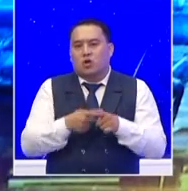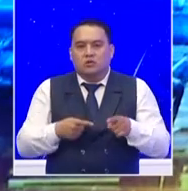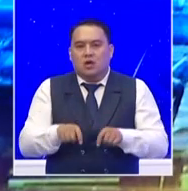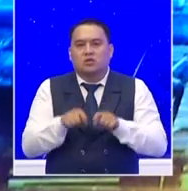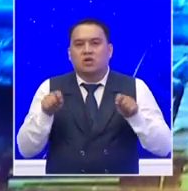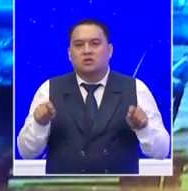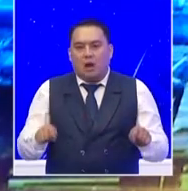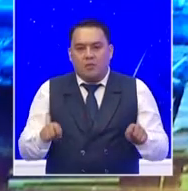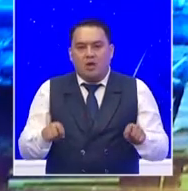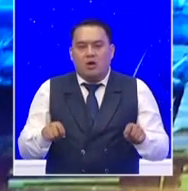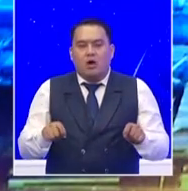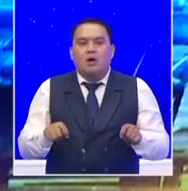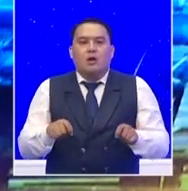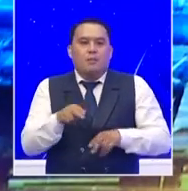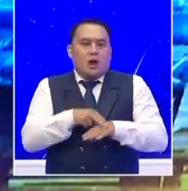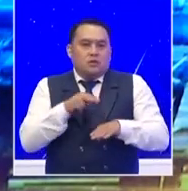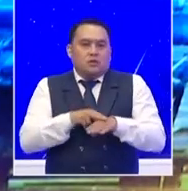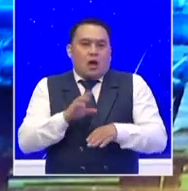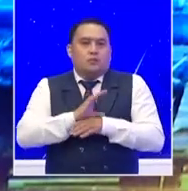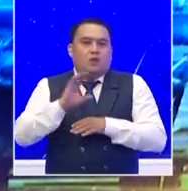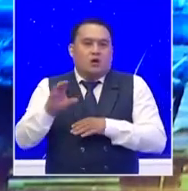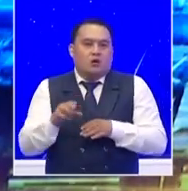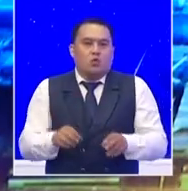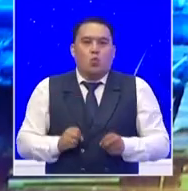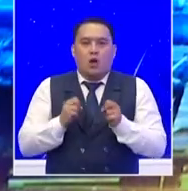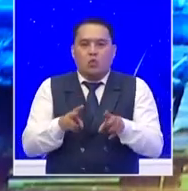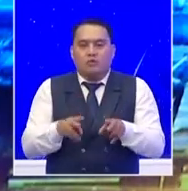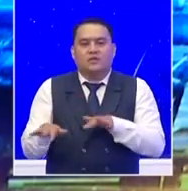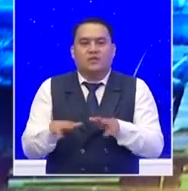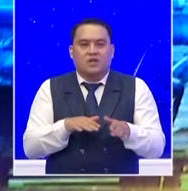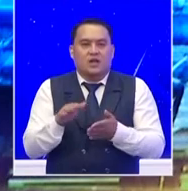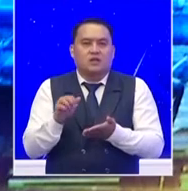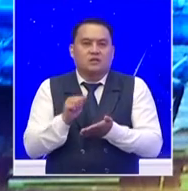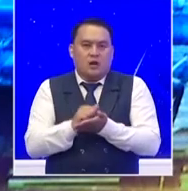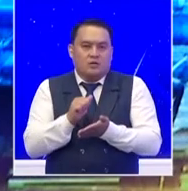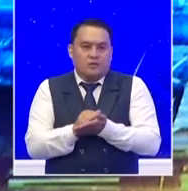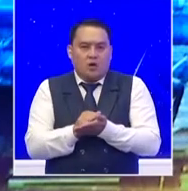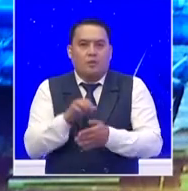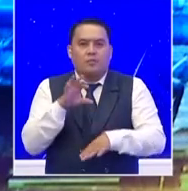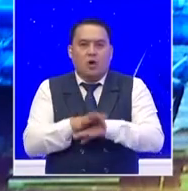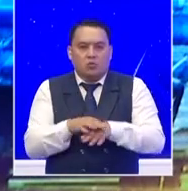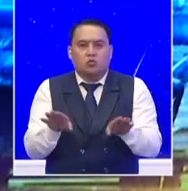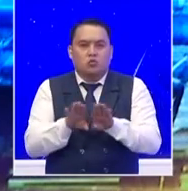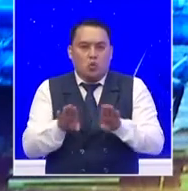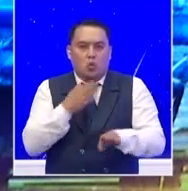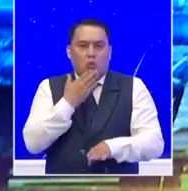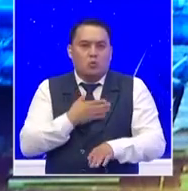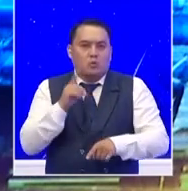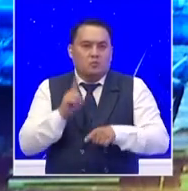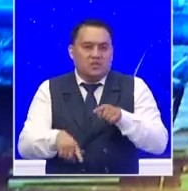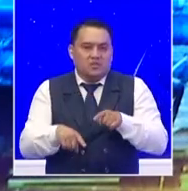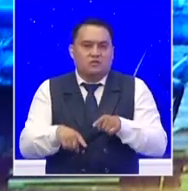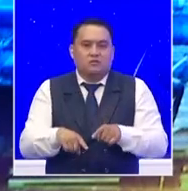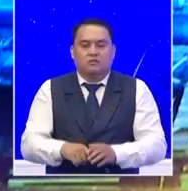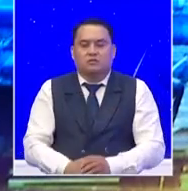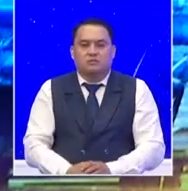них раскрыта, а в органы правосудия направлены десятки уголовных дел. На днях стражи порядка задержали очередную любительницу пожить за чужой